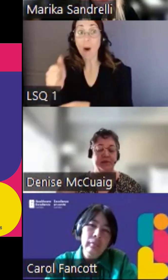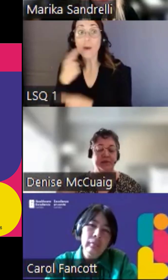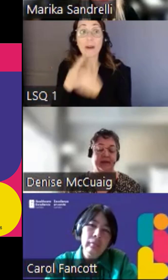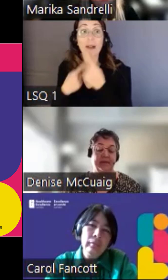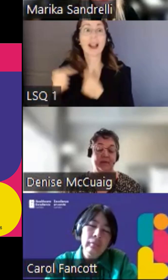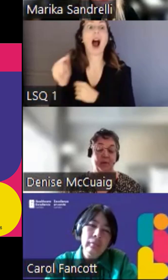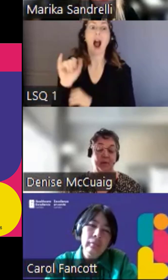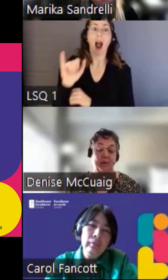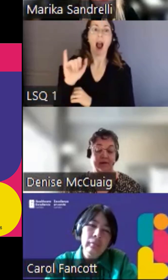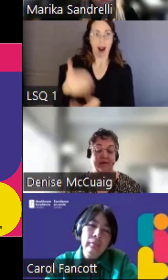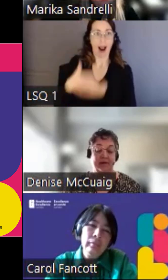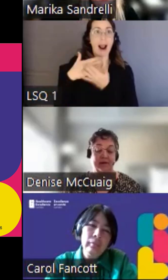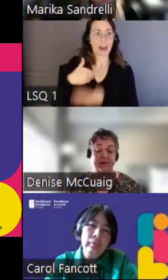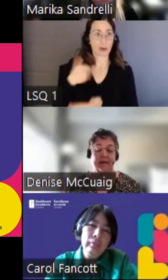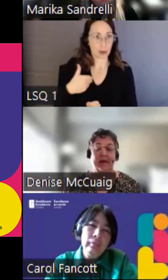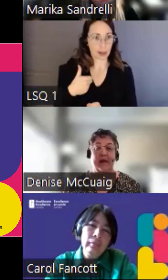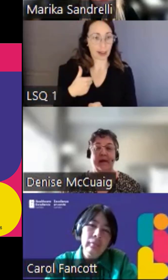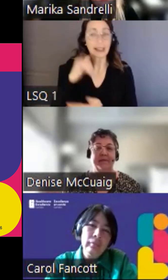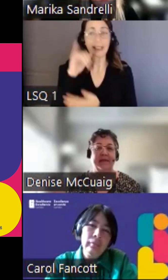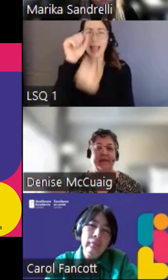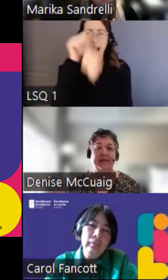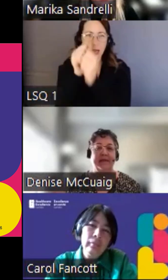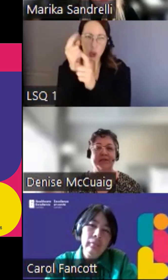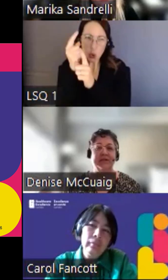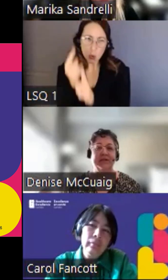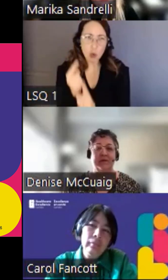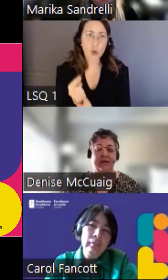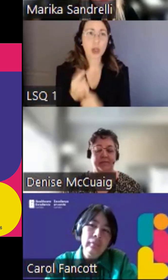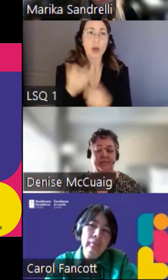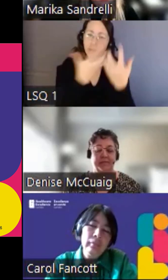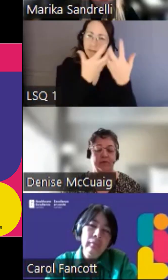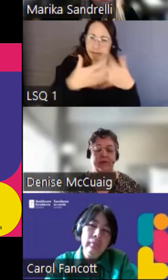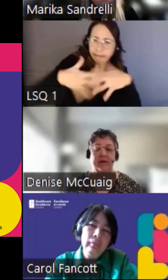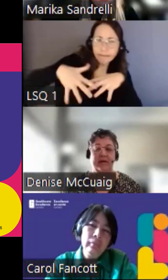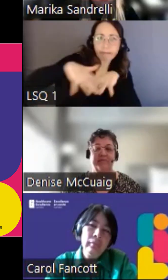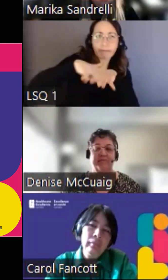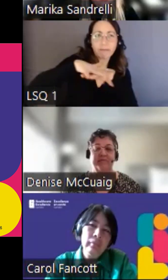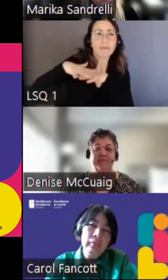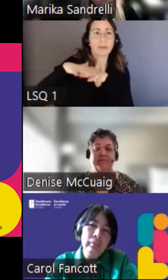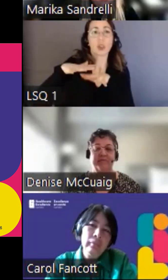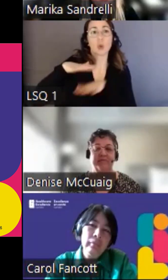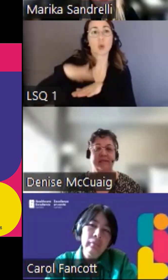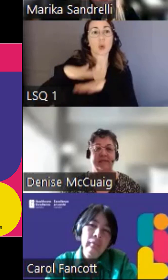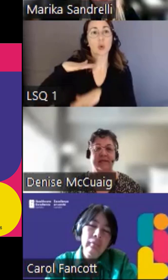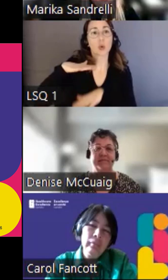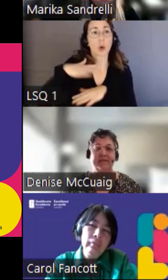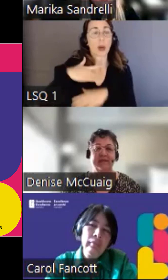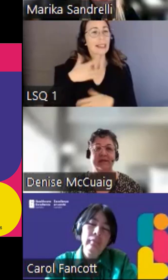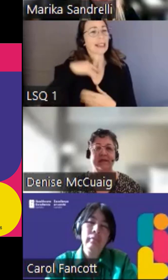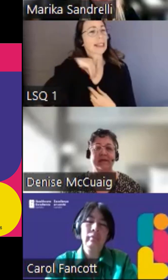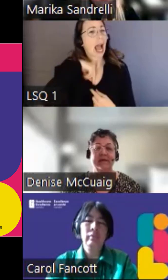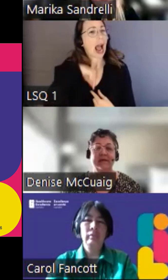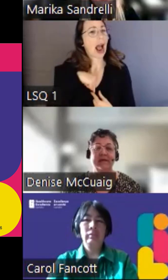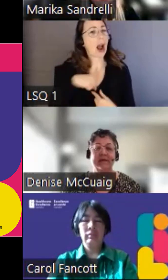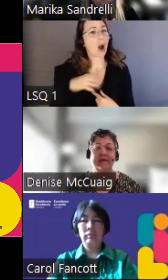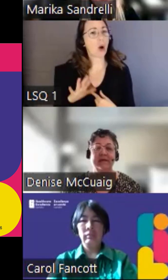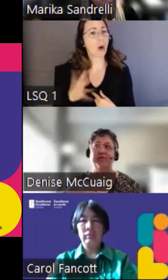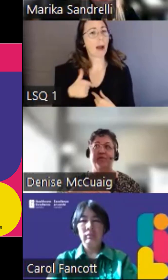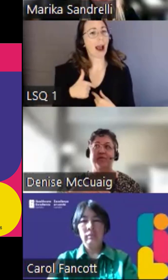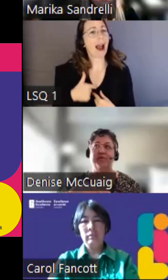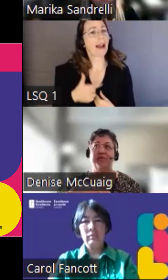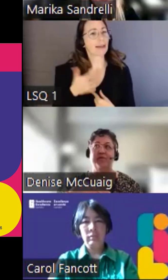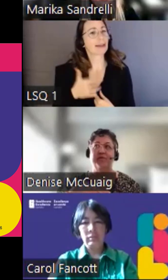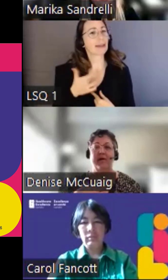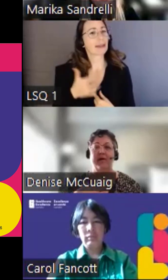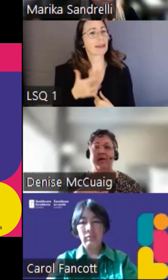par rapport à notre ressenti, par rapport à la manière dont on se sent sur notre lieu de travail. Et ça peut